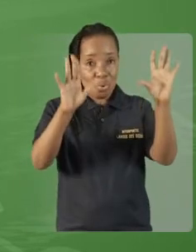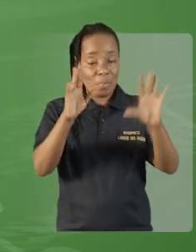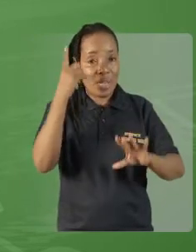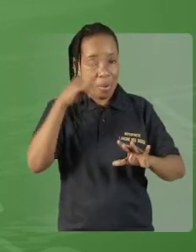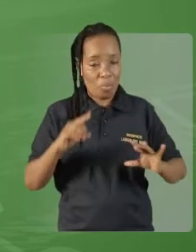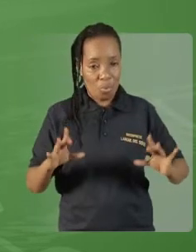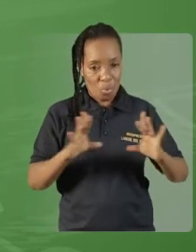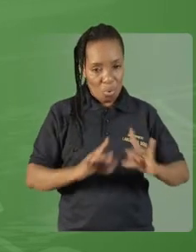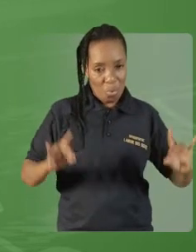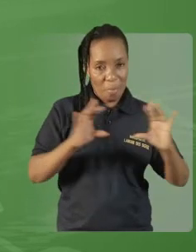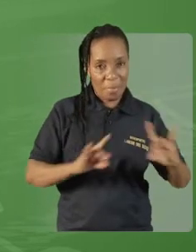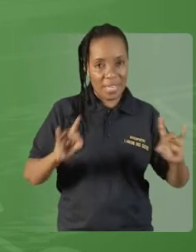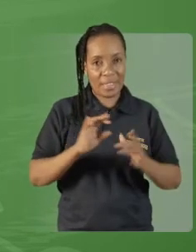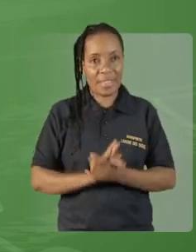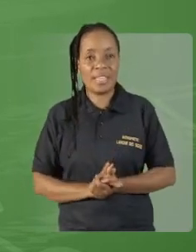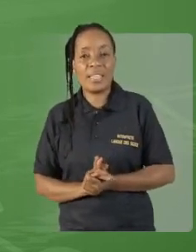la logique.